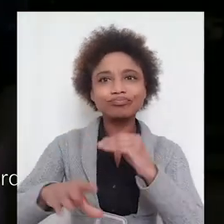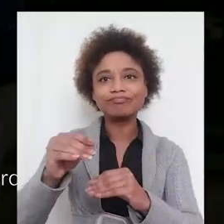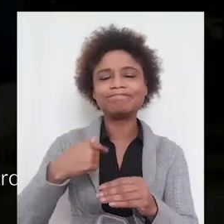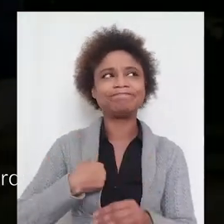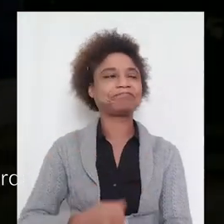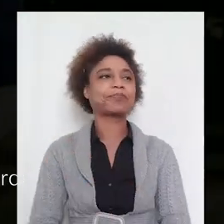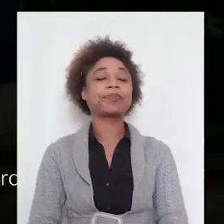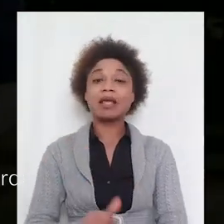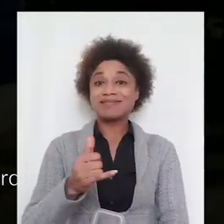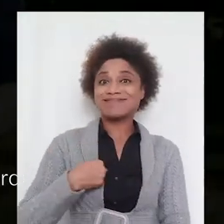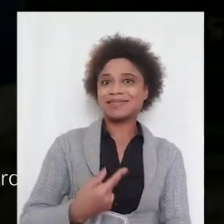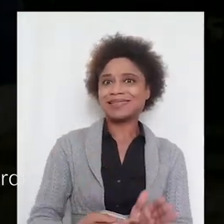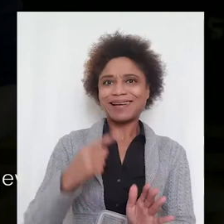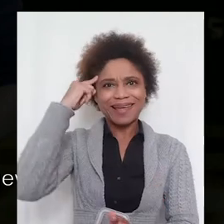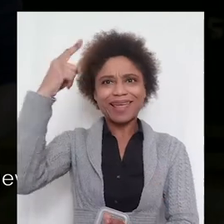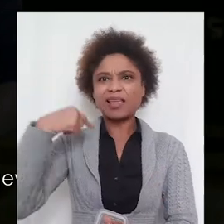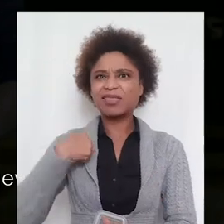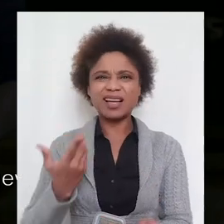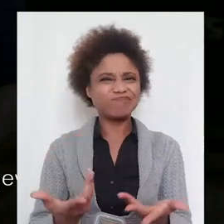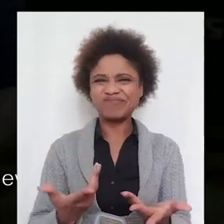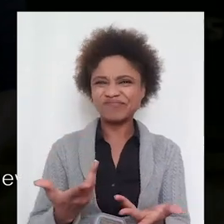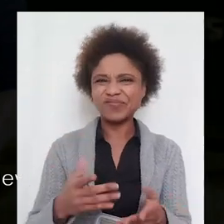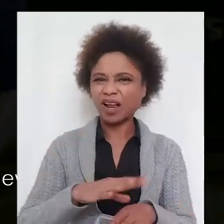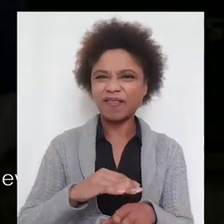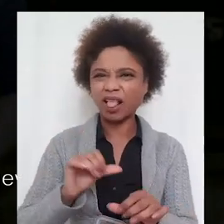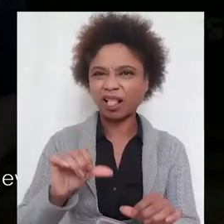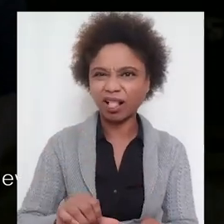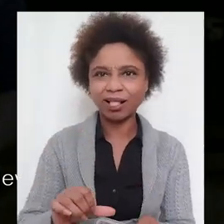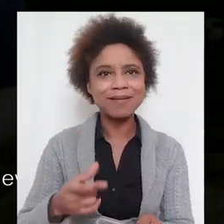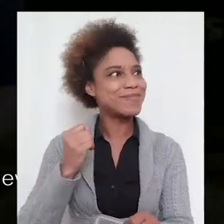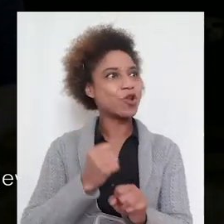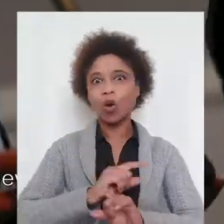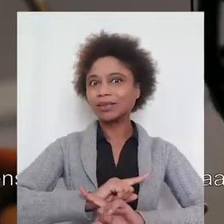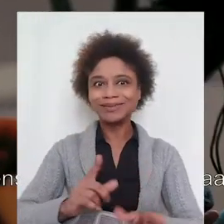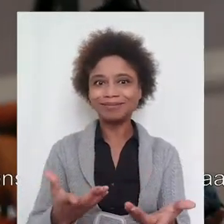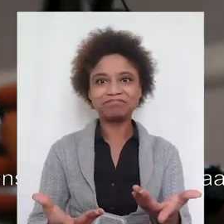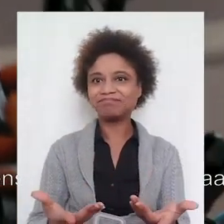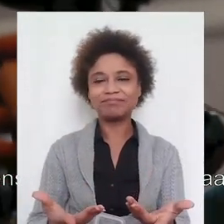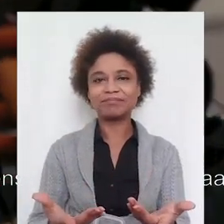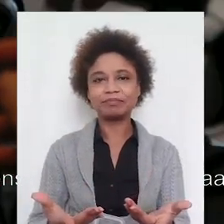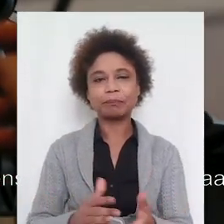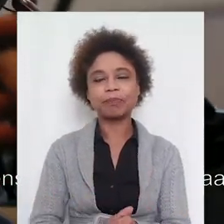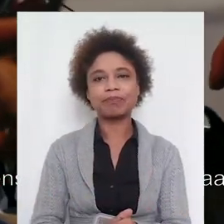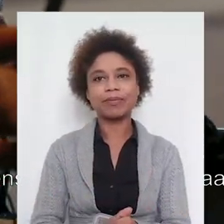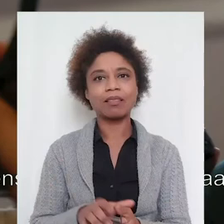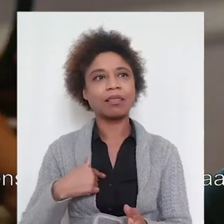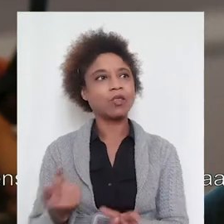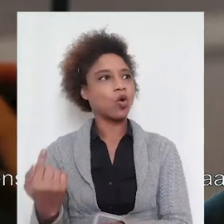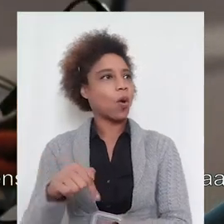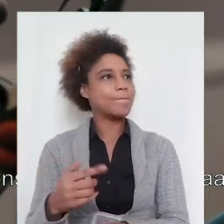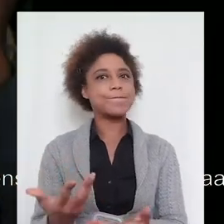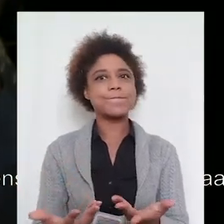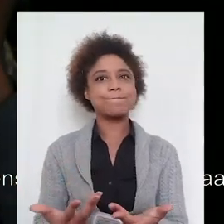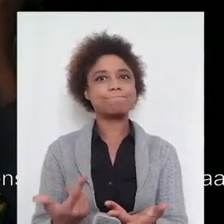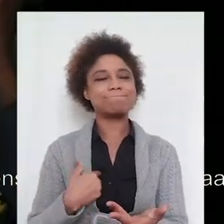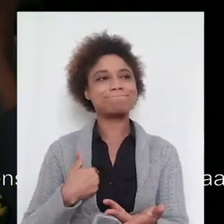tevoren dat dat als storend zou worden ervaren. Maar het is echt totaal niet het geval geweest. Ja, dan kom je hier en dan